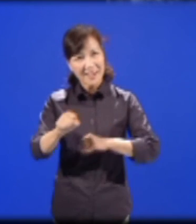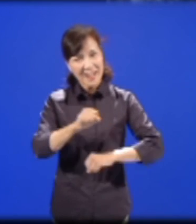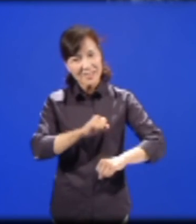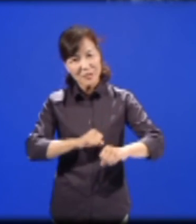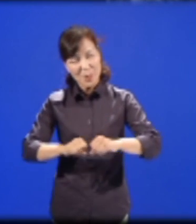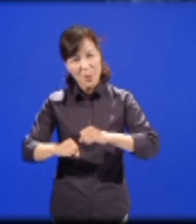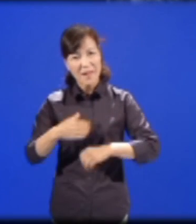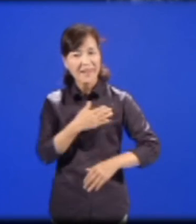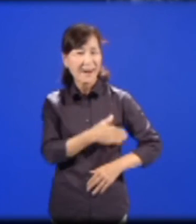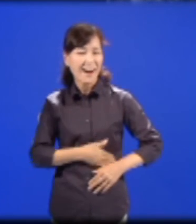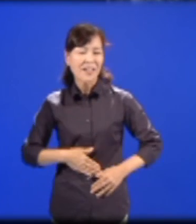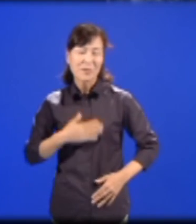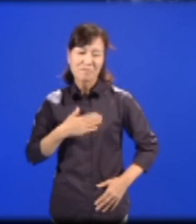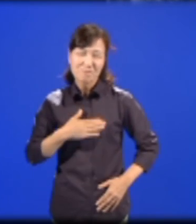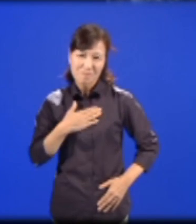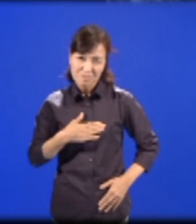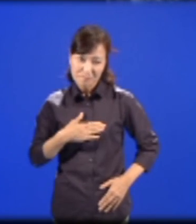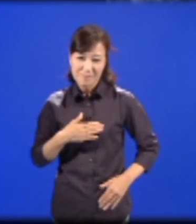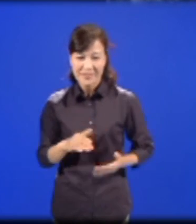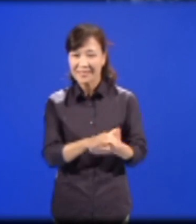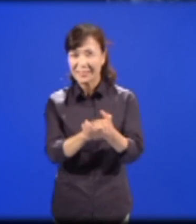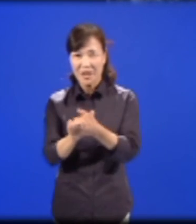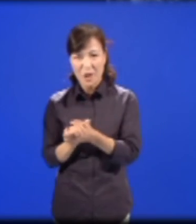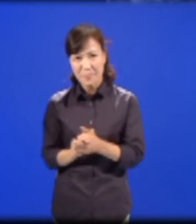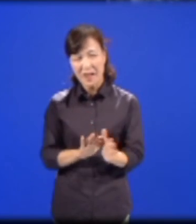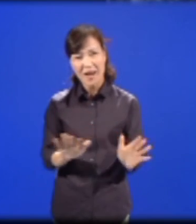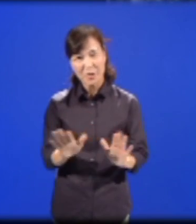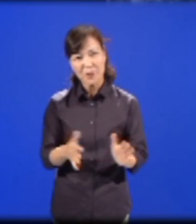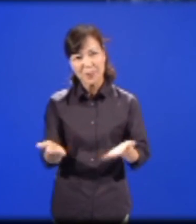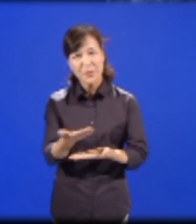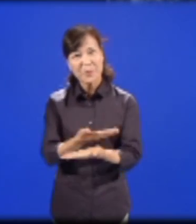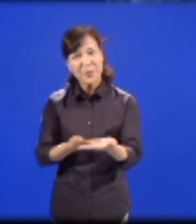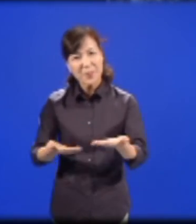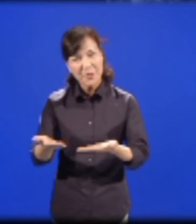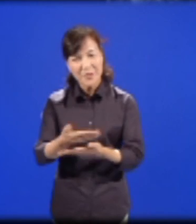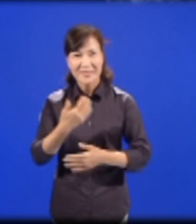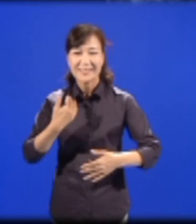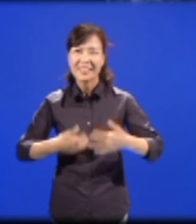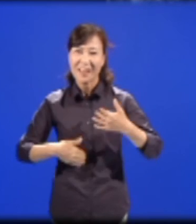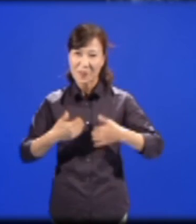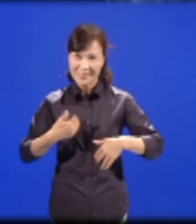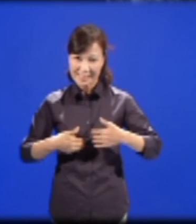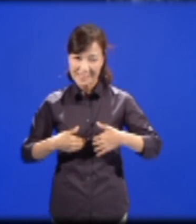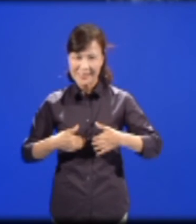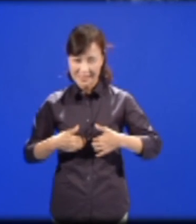気持ちよく体を動かせて仲間や子どもたちと触れ合えるのが楽しい、